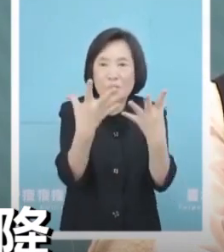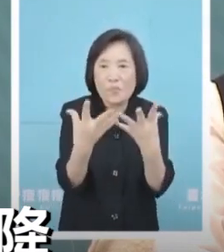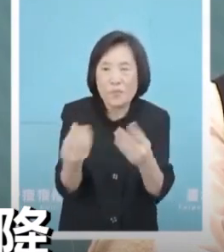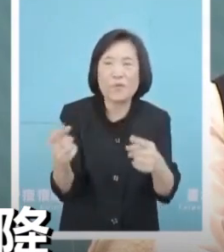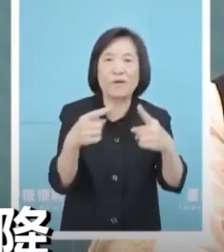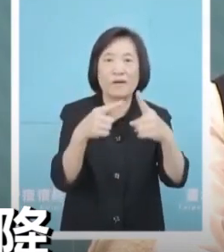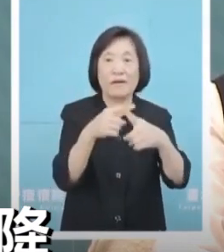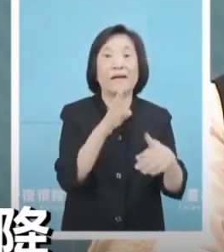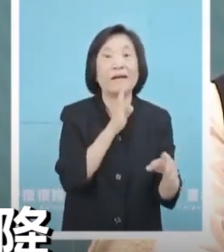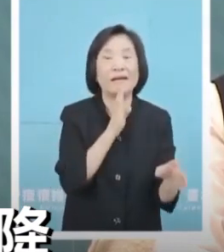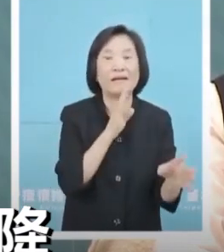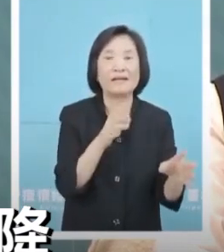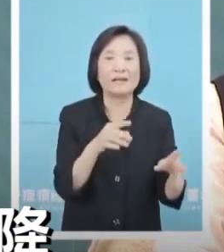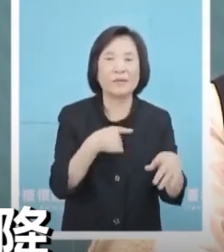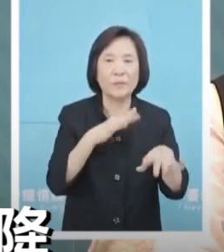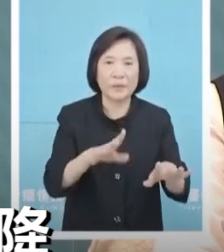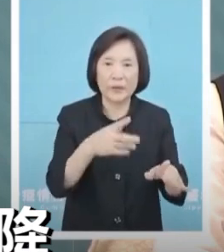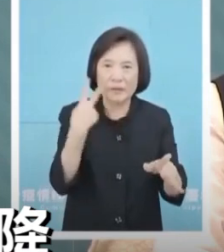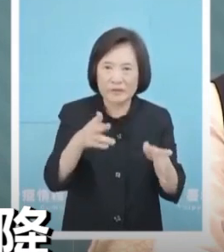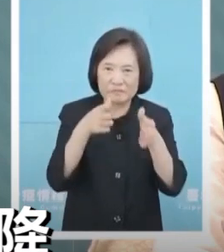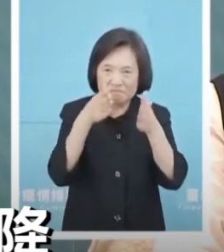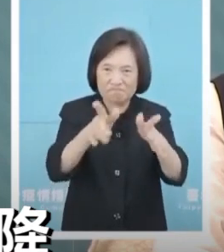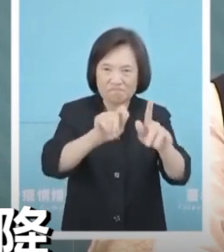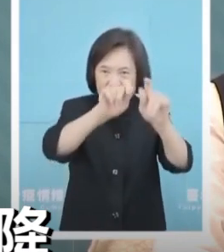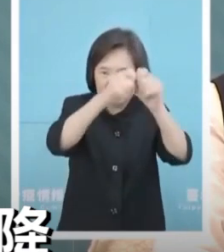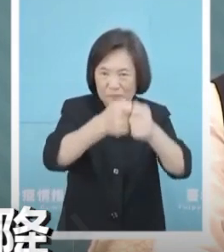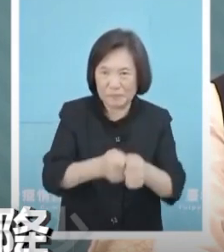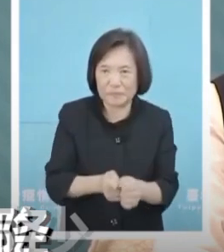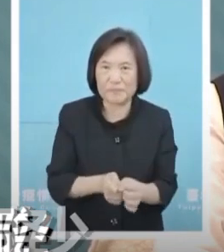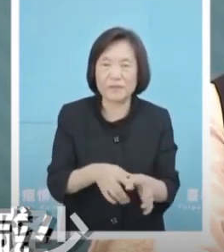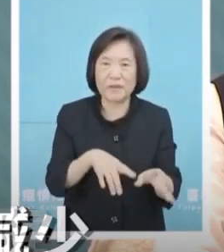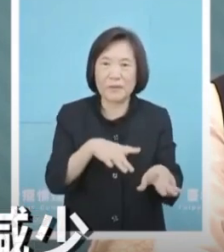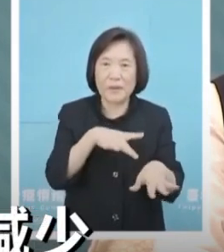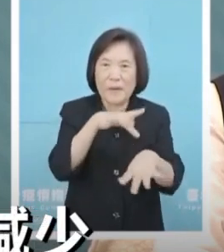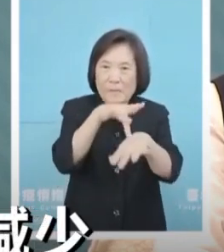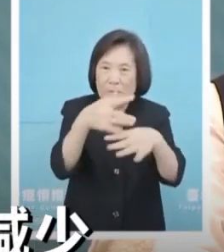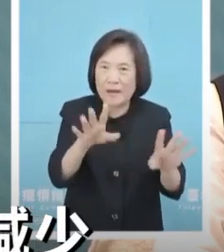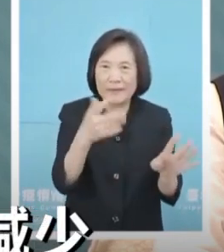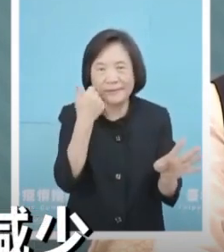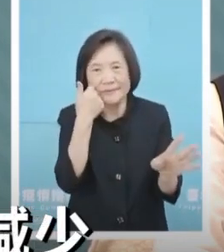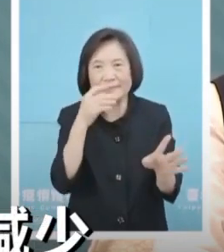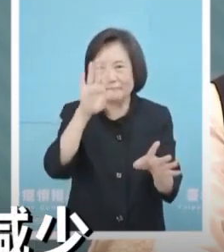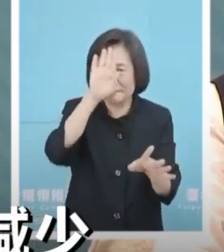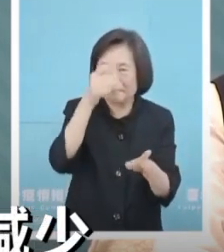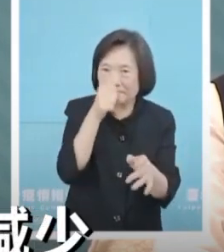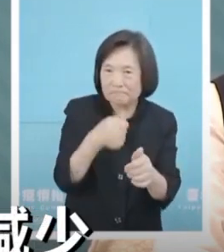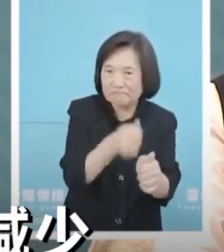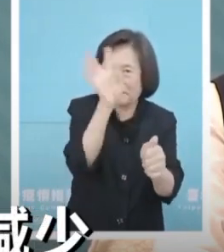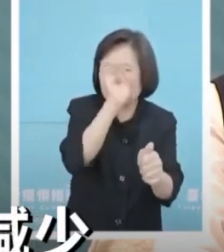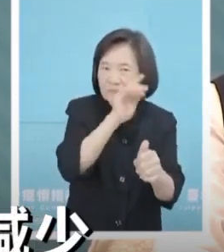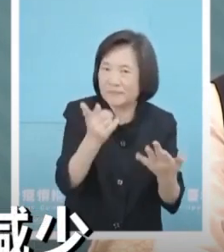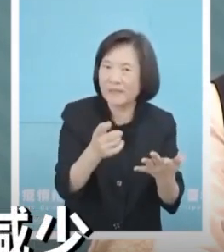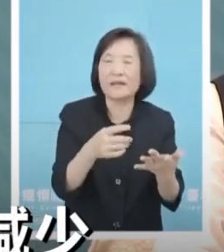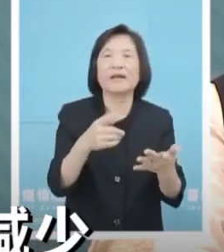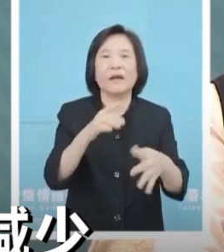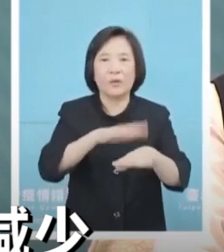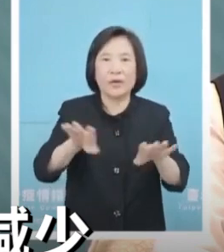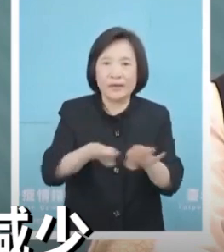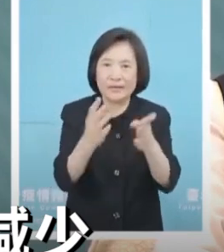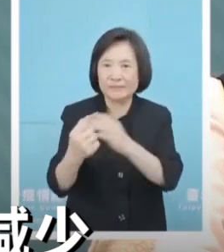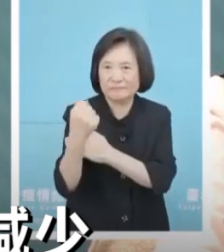做更精确的那种疫调，你知道吗？所以我们在正在观察这个礼拜哈，看是不是可